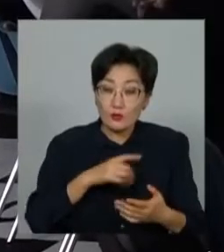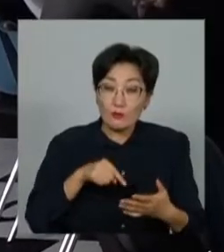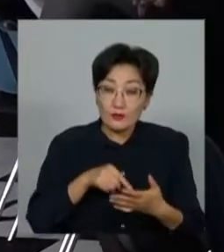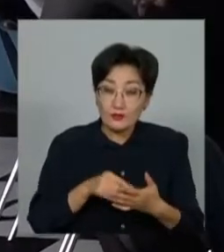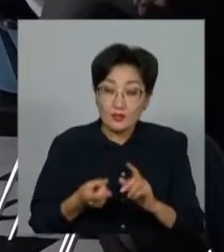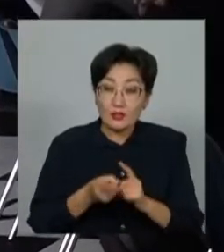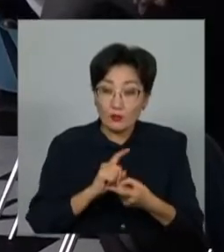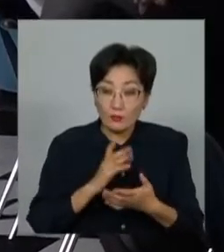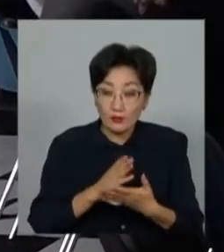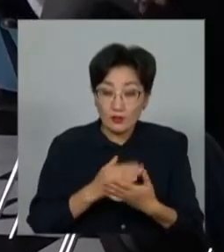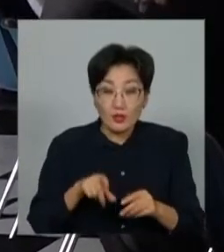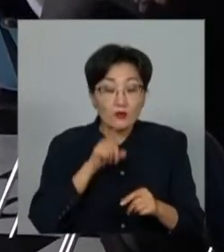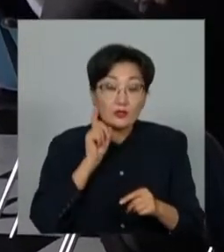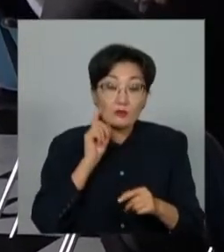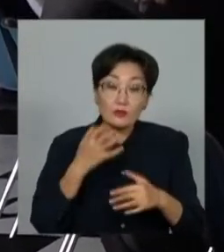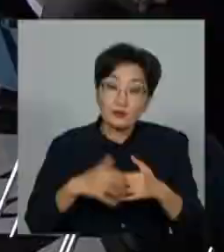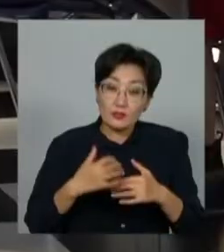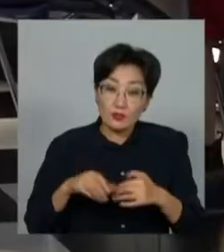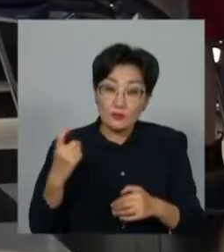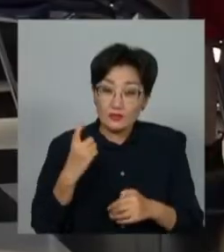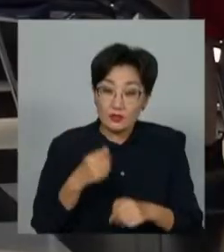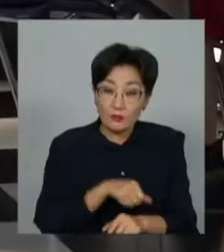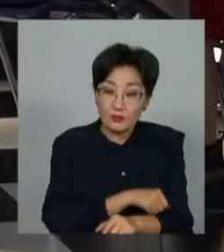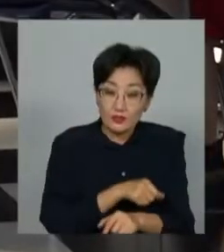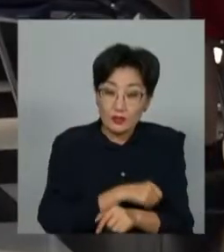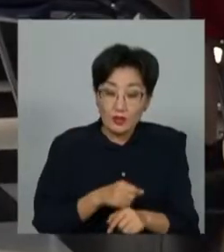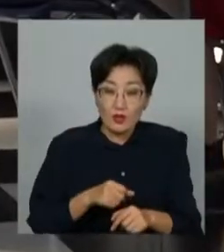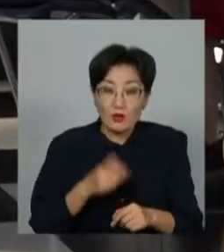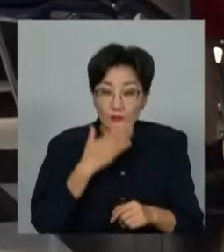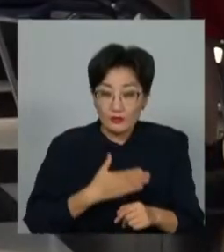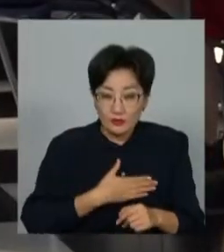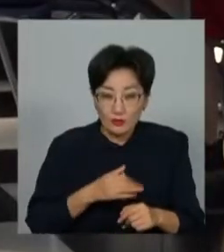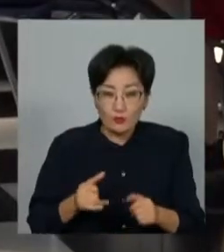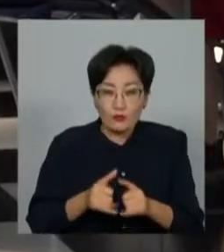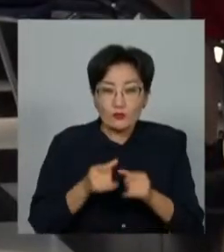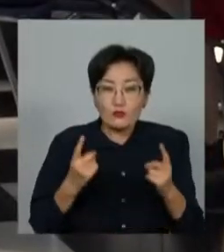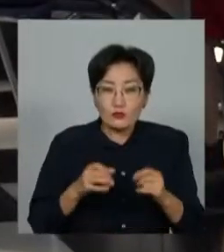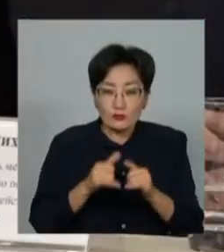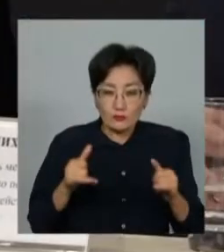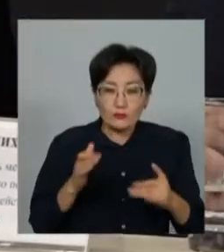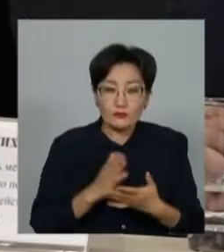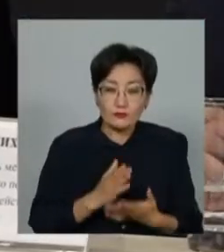айналған. Әсіресе жасөспірімдер арасындағы синтетикалық есірткіге әуестік кең етек жайып тұр.